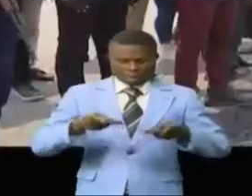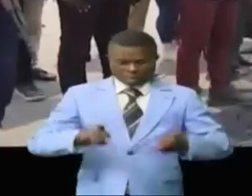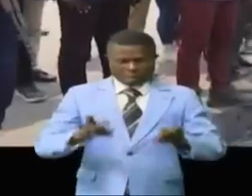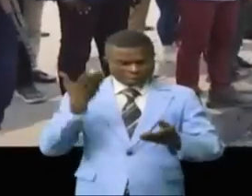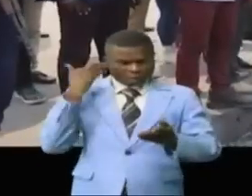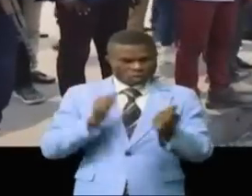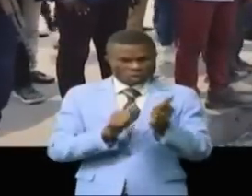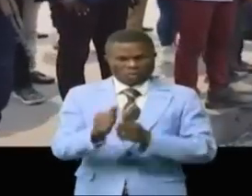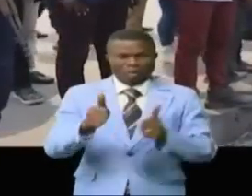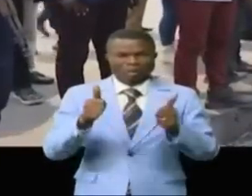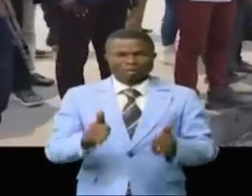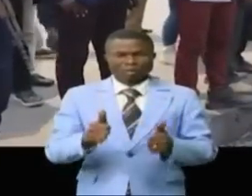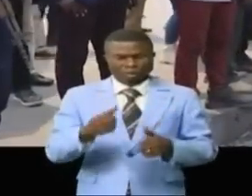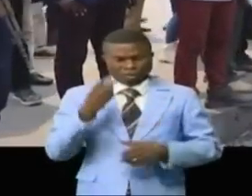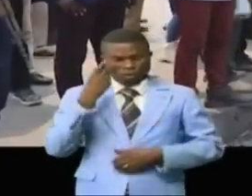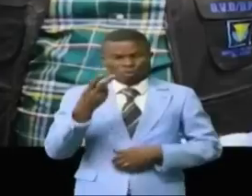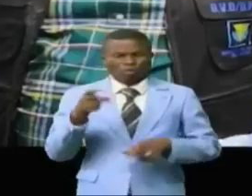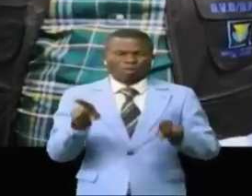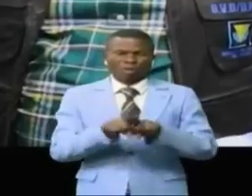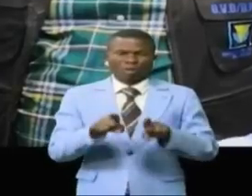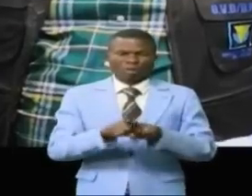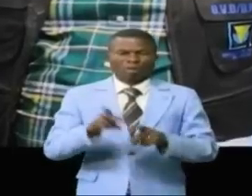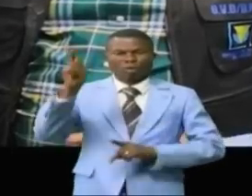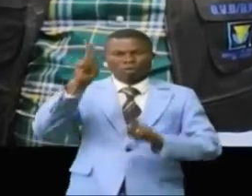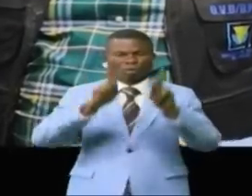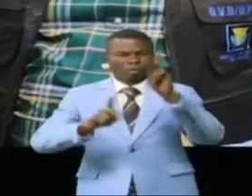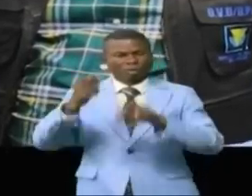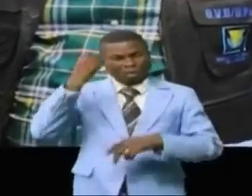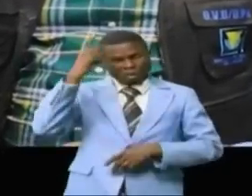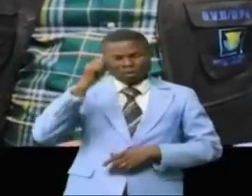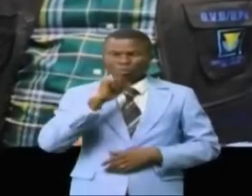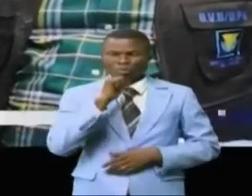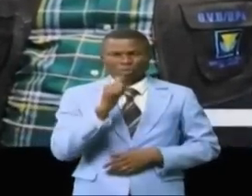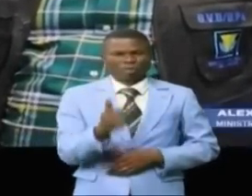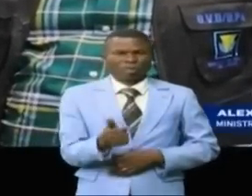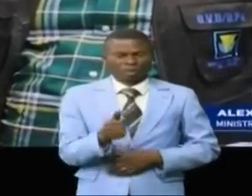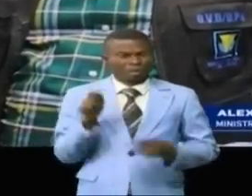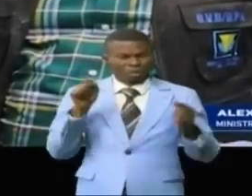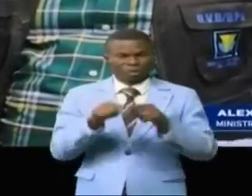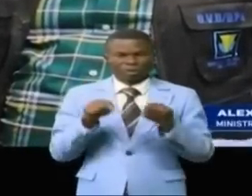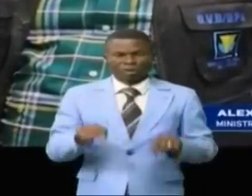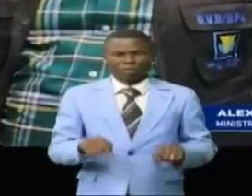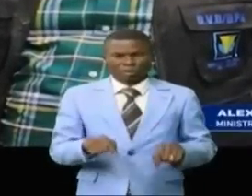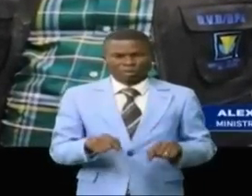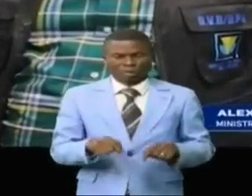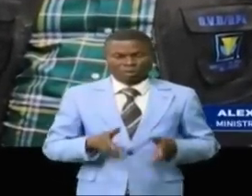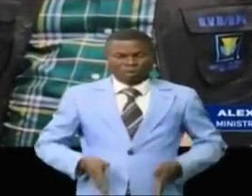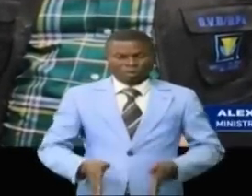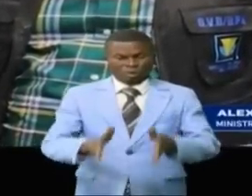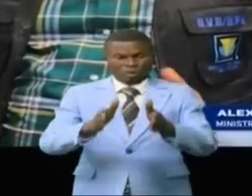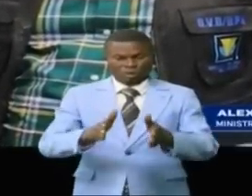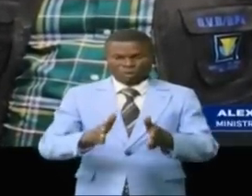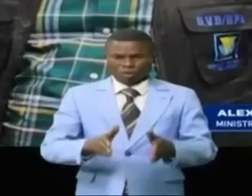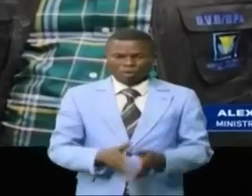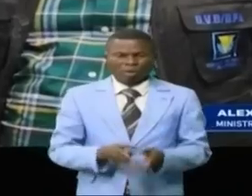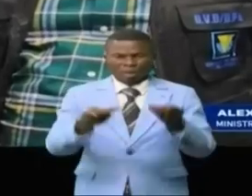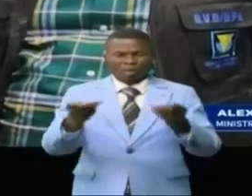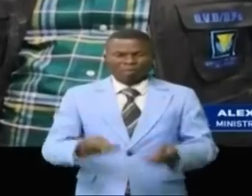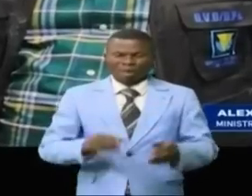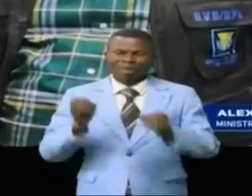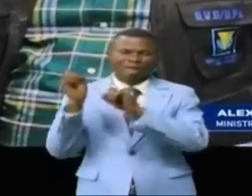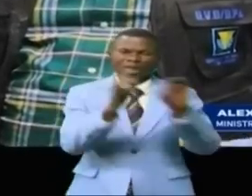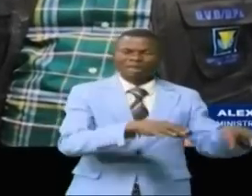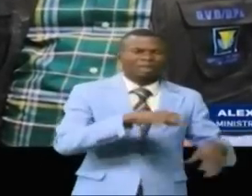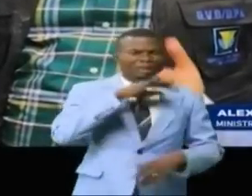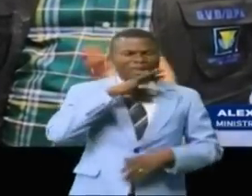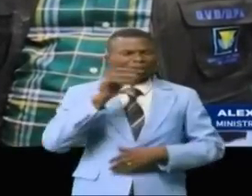aisée. Nous avons l'impression que notre population ne comprend pas jusqu'à présent que les caniveaux ne sont pas de dépotoirs.